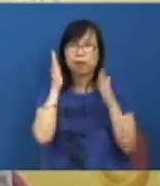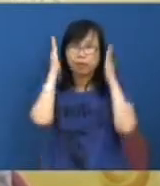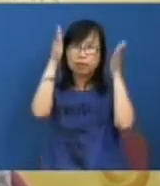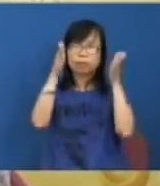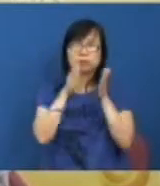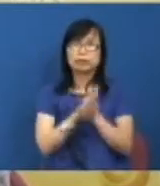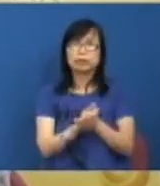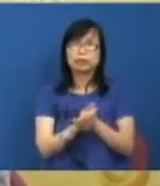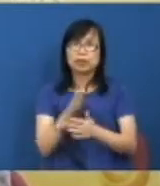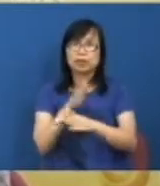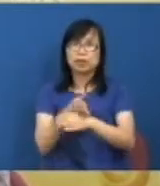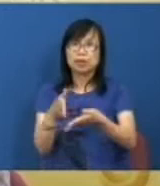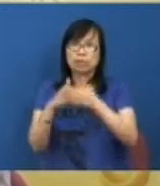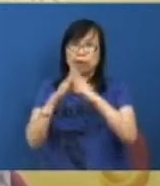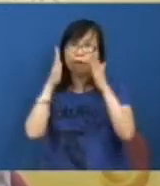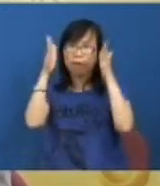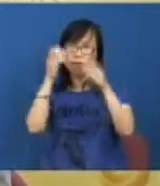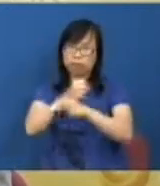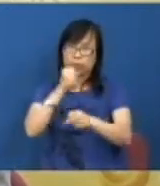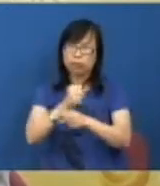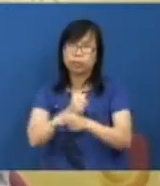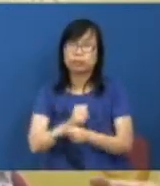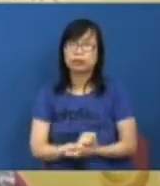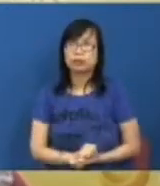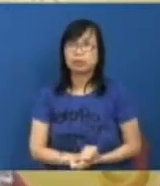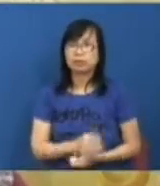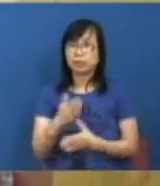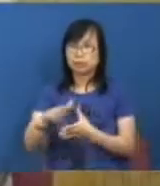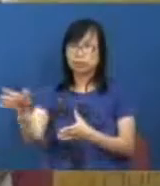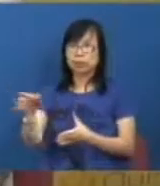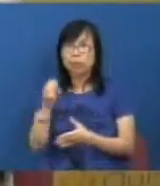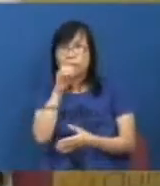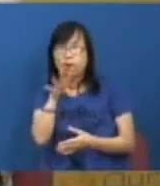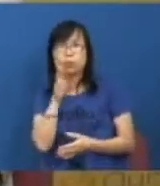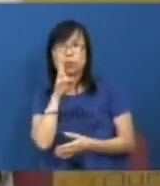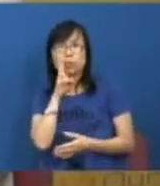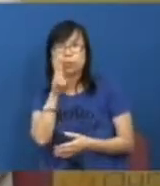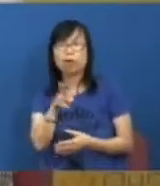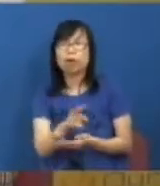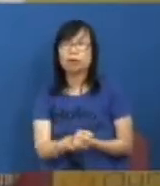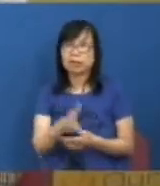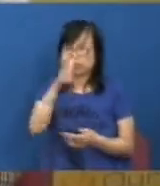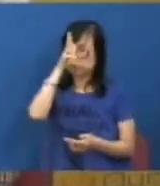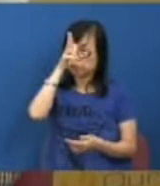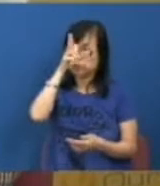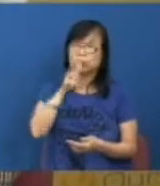嘅企業，唔傾向有啲咁嘅方向去做咯。 係啊。所以嗱，我咪講咯話，如果係政府即係喺